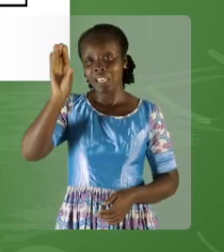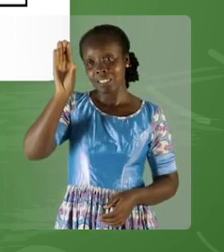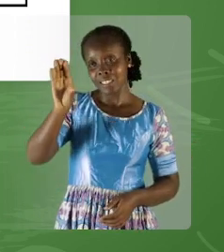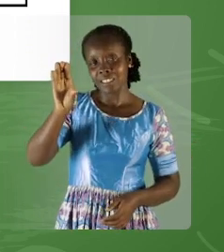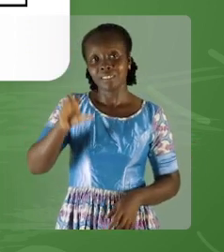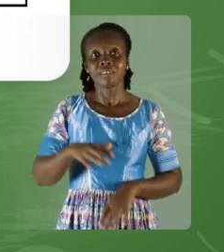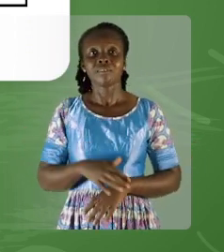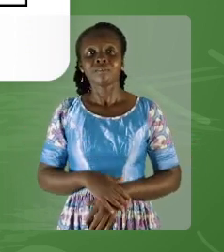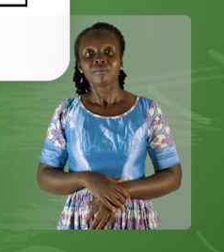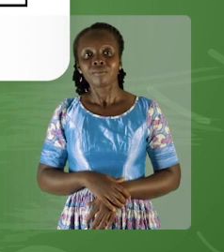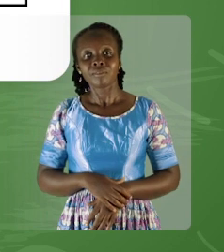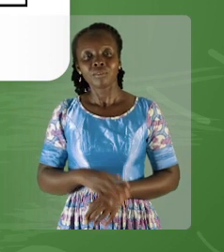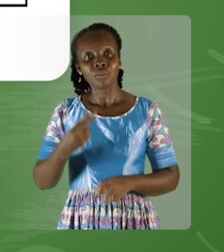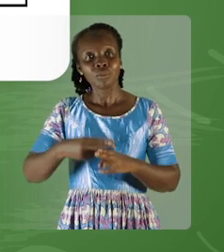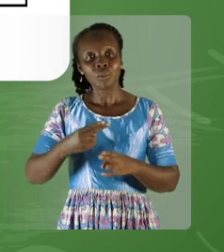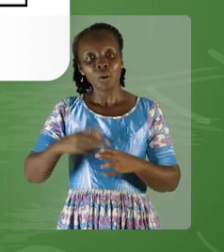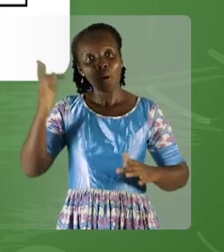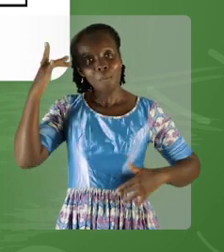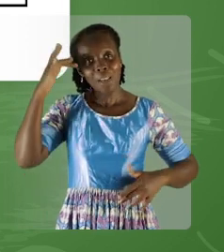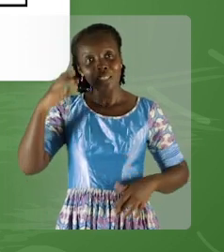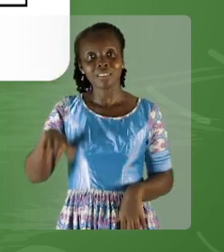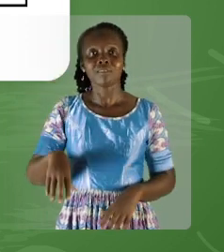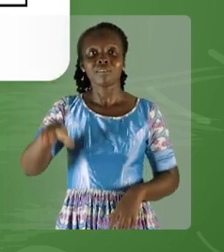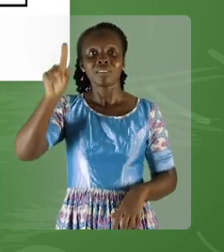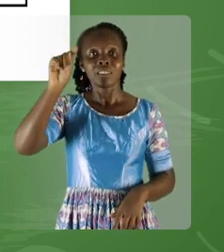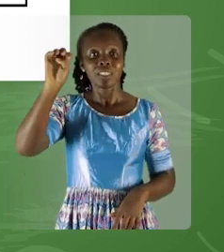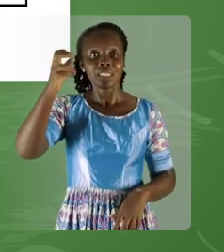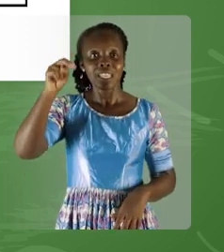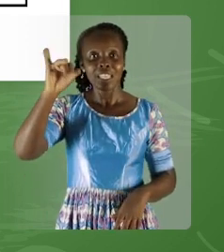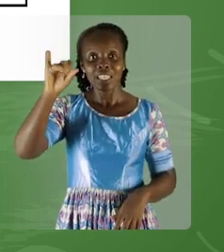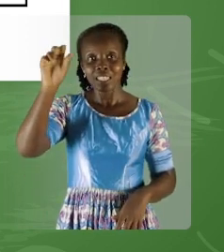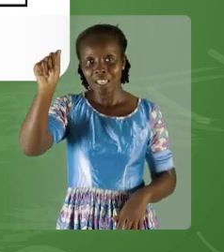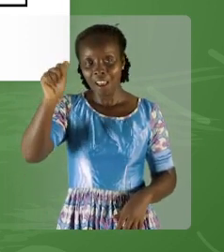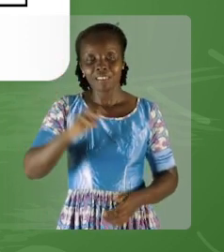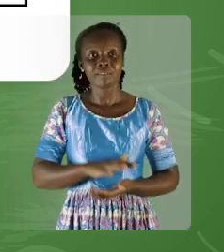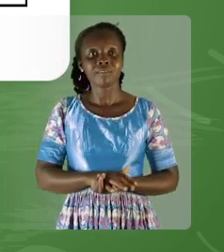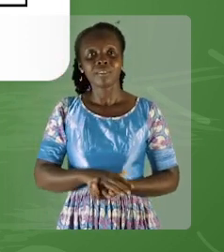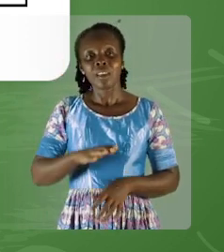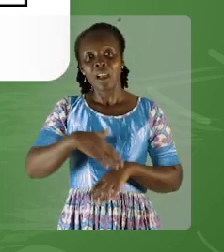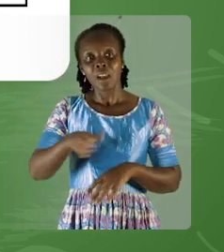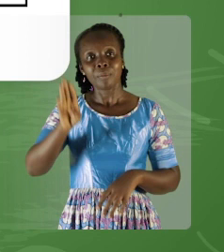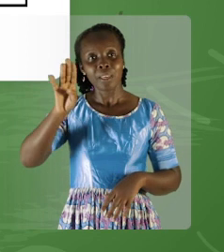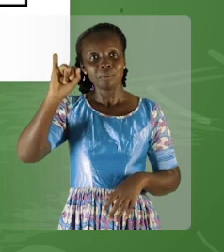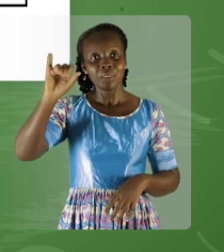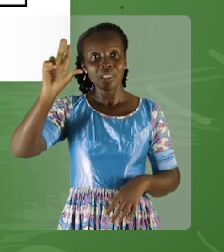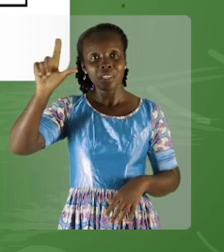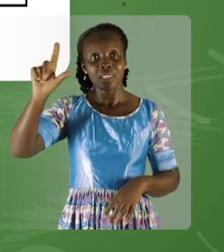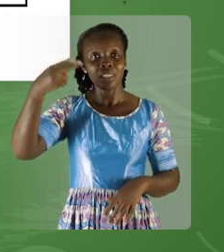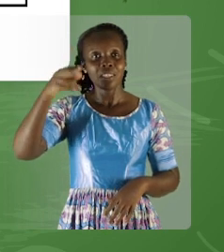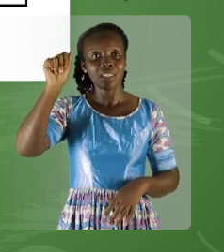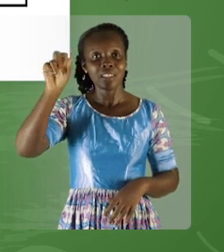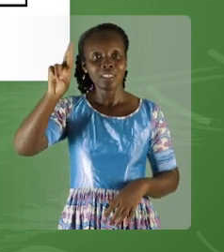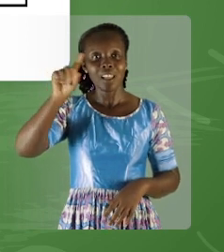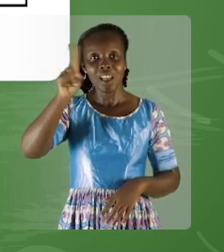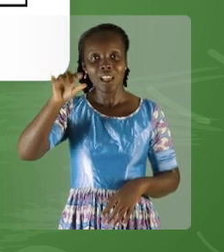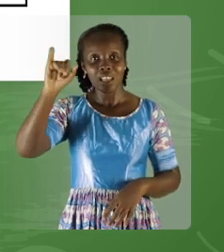Dans cette colonne, nous mentionnons le téniasis ou le ténia, la